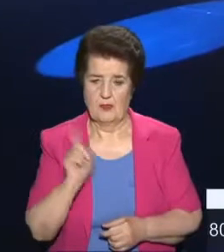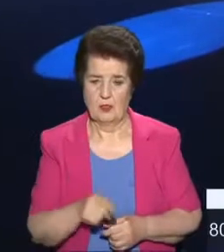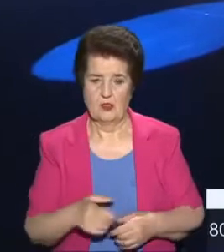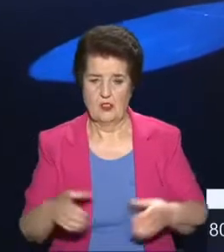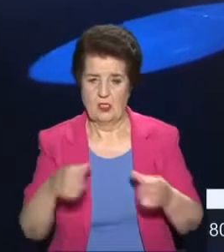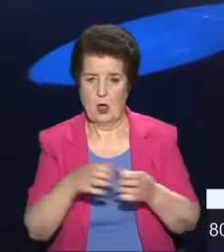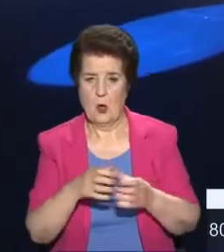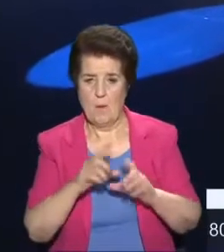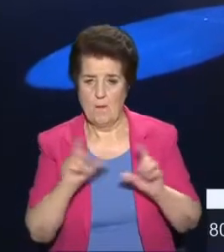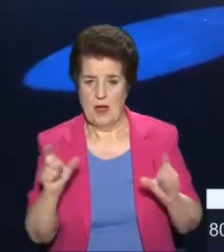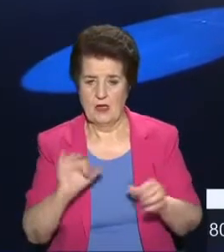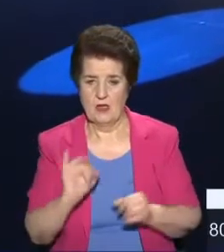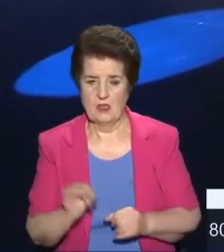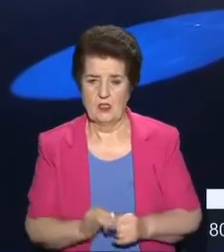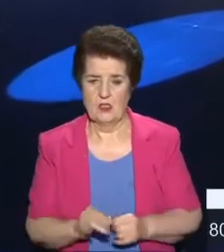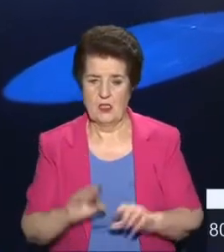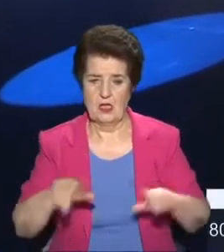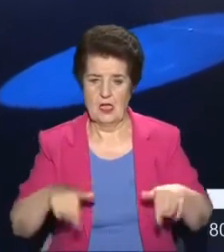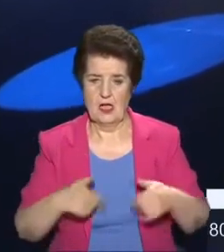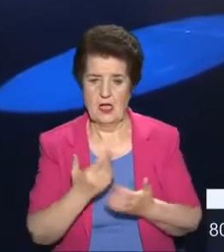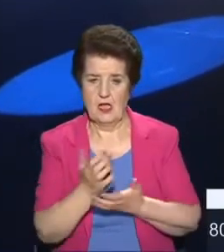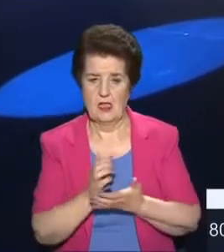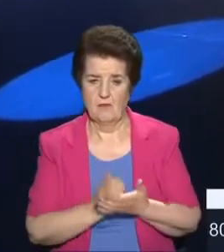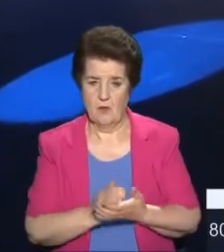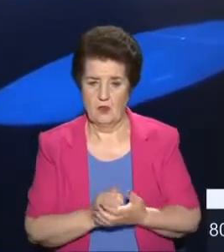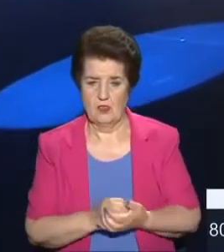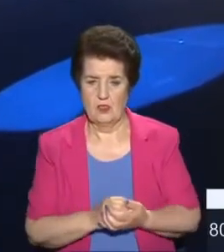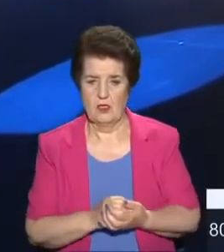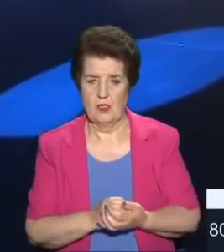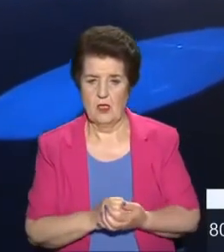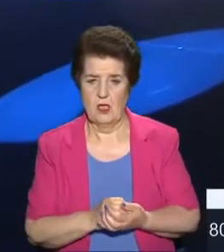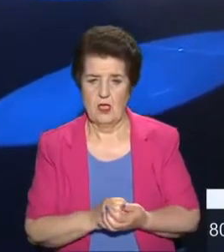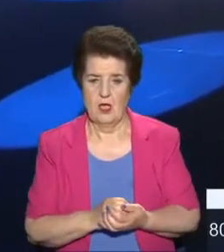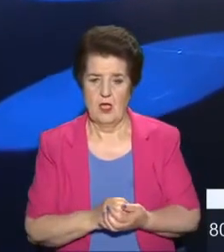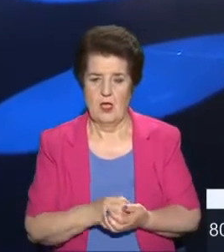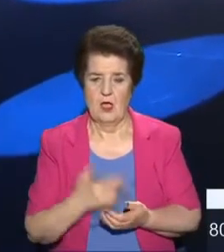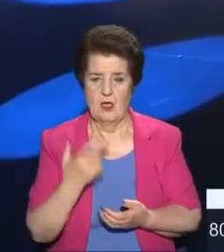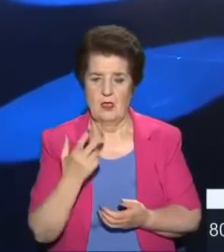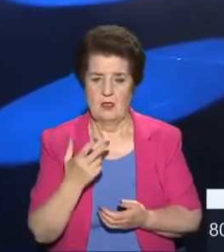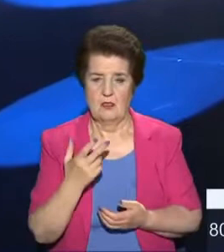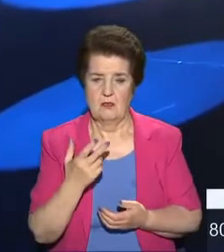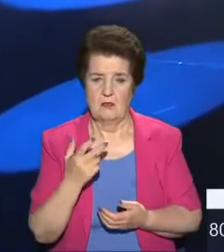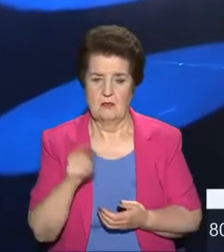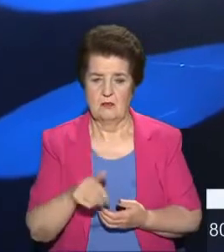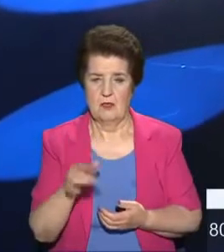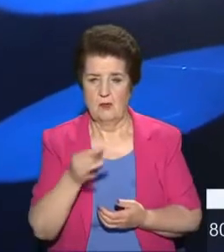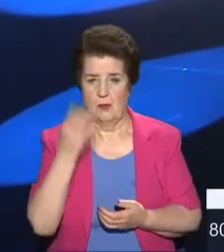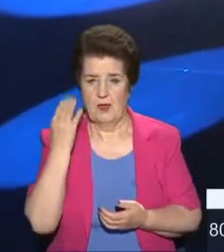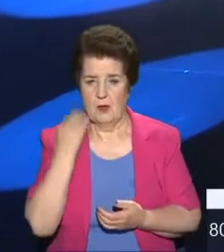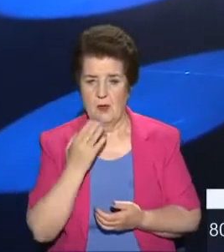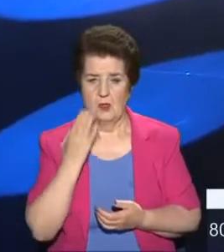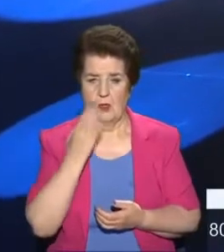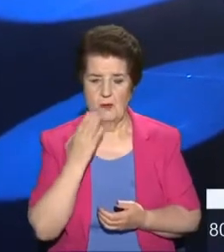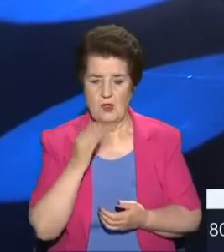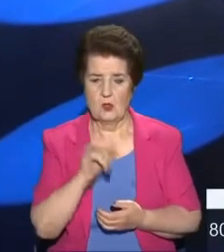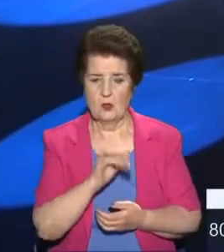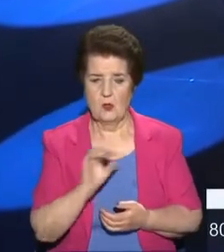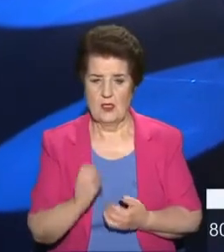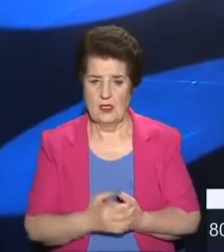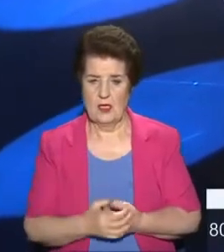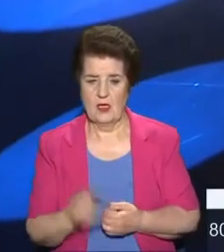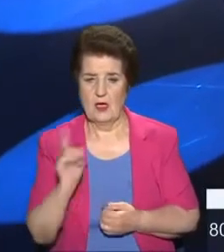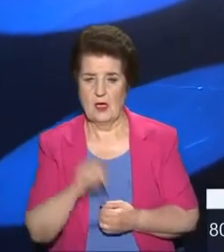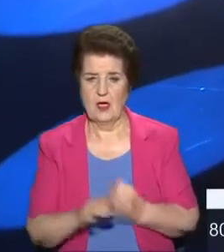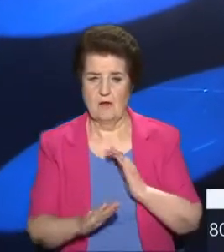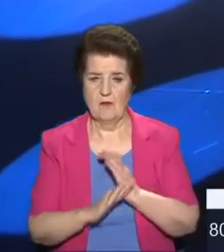companii și pierdem pentru crearea unui fond bistri partid Republica Moldova România și Uniunea Europeană prin